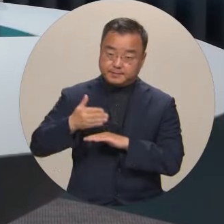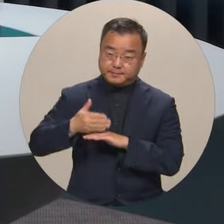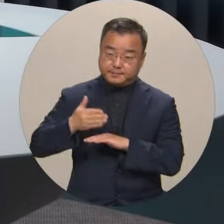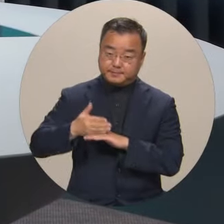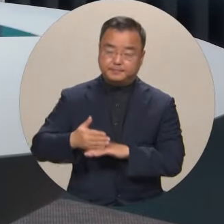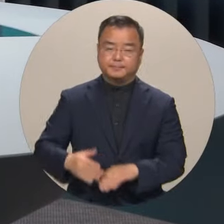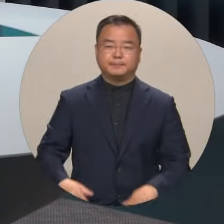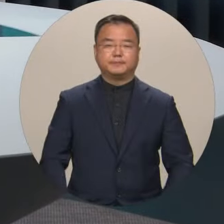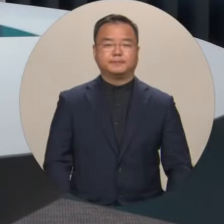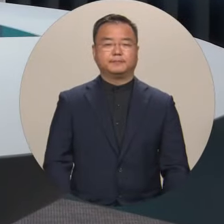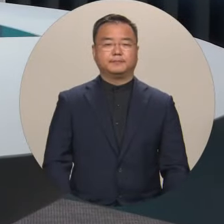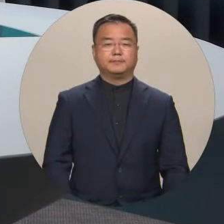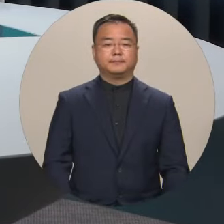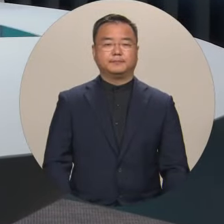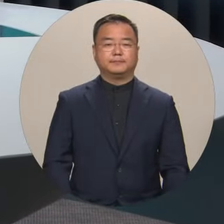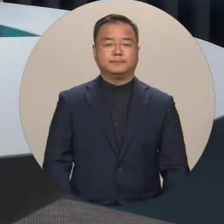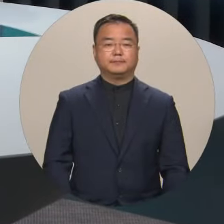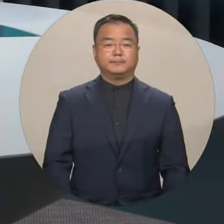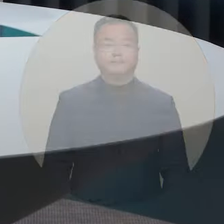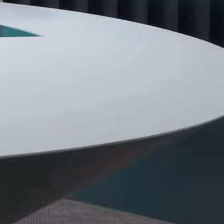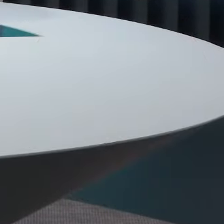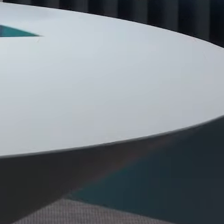들었습니다네 고맙습니다